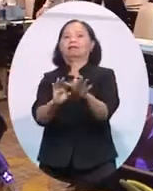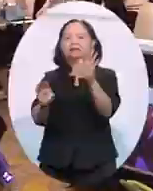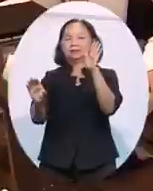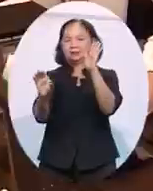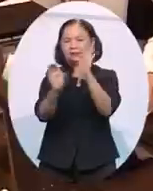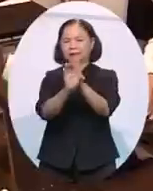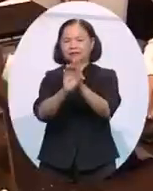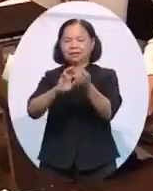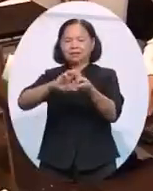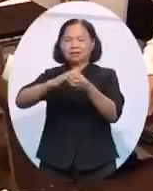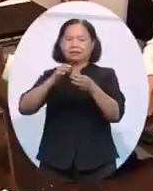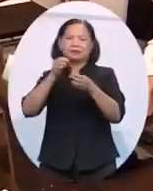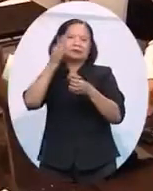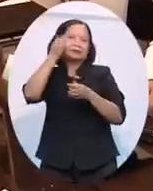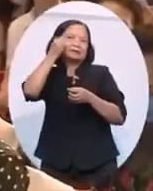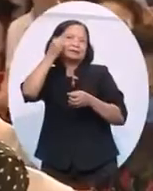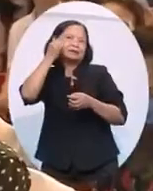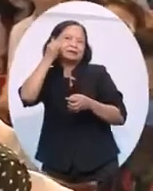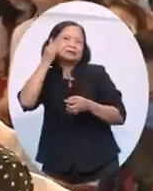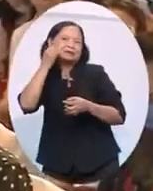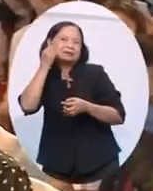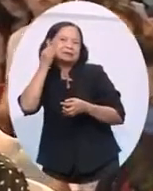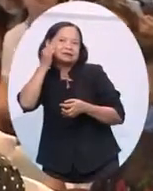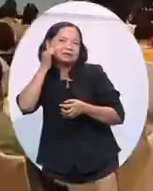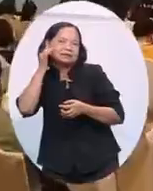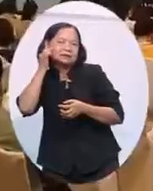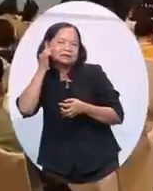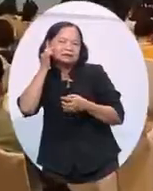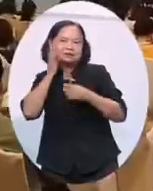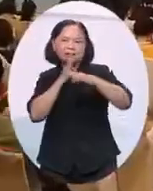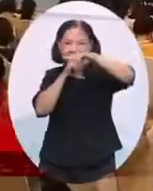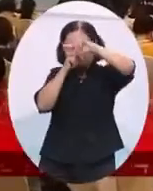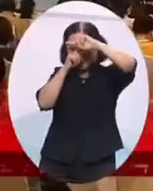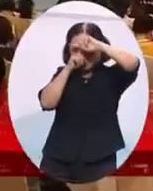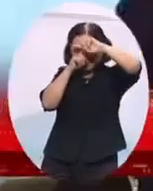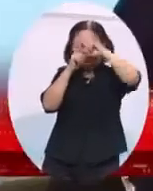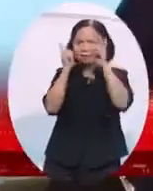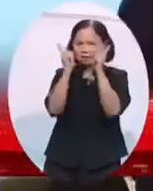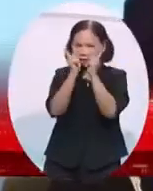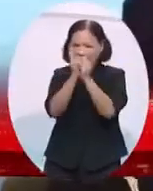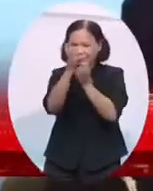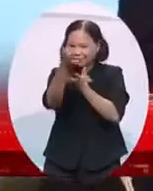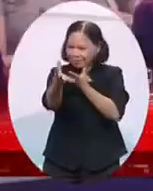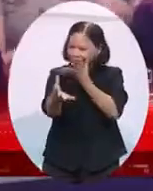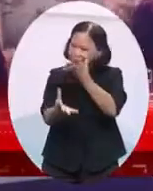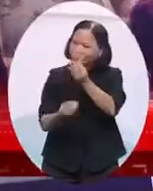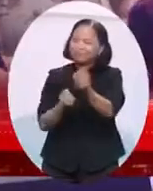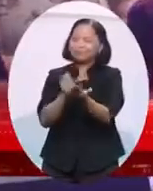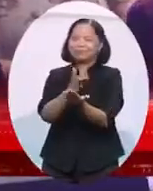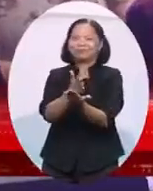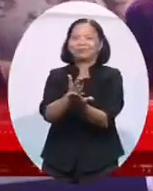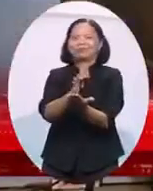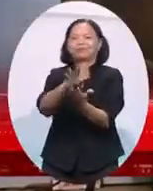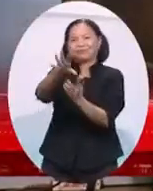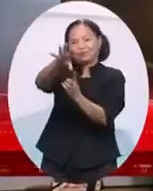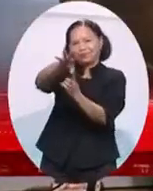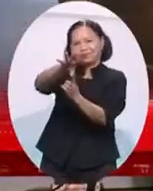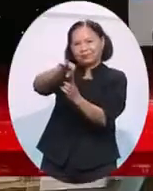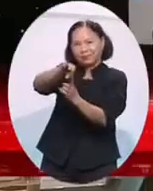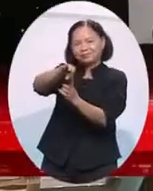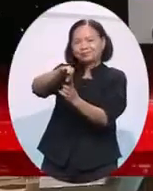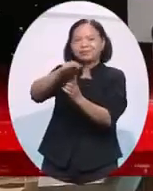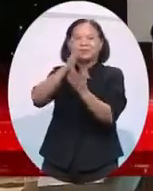trong điều trị sẹo rỗ do mụn. Đây là cơ hội để các bác sĩ gặp gỡ, trao đổi kiến thức, kinh nghiệm và chia sẻ các thông tin cập nhật trong lĩnh